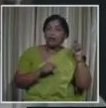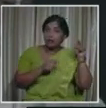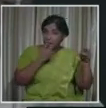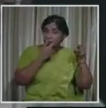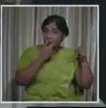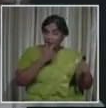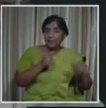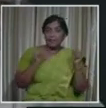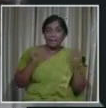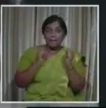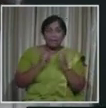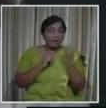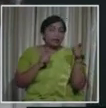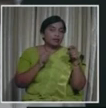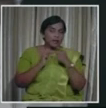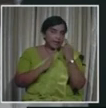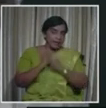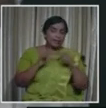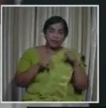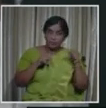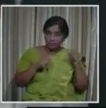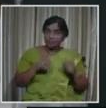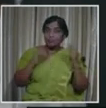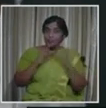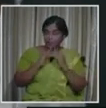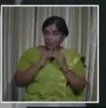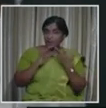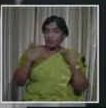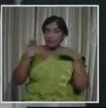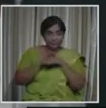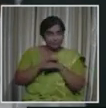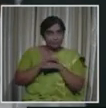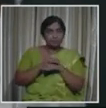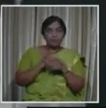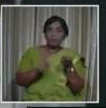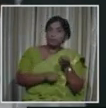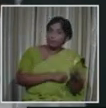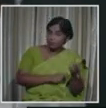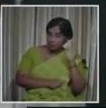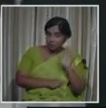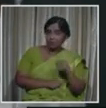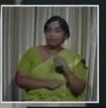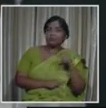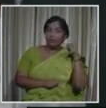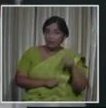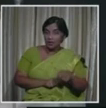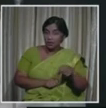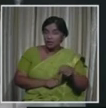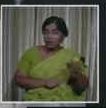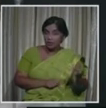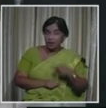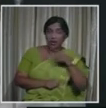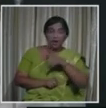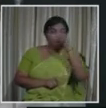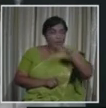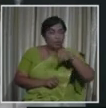වෙනුවෙන් නීතිය ක්‍රියාත්මක වෙන්න ඕන. දැන් අපේ ගෙවල් වලට ඇවිල්ලා පහර එල්ල කරලා අද දවසේ ඒ